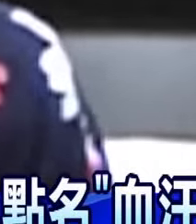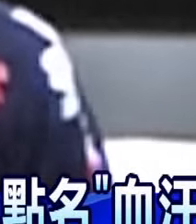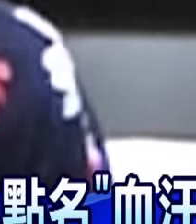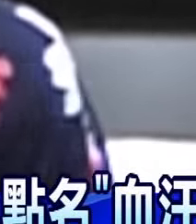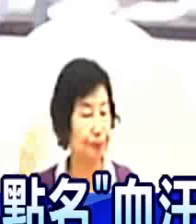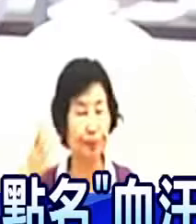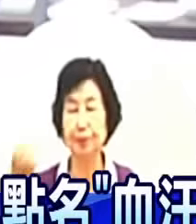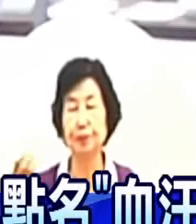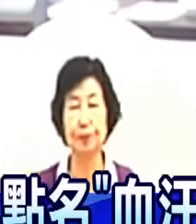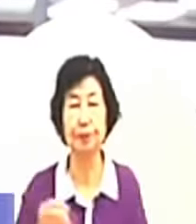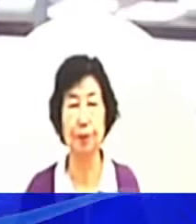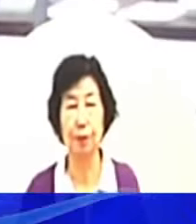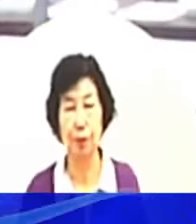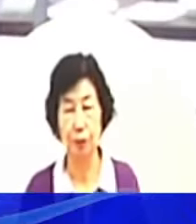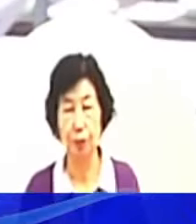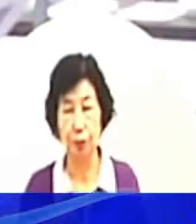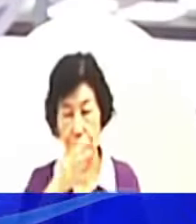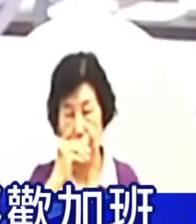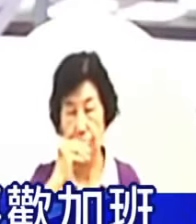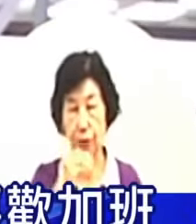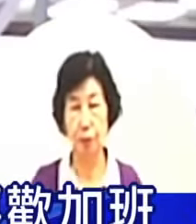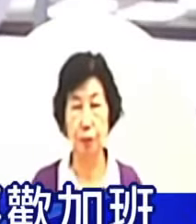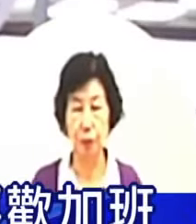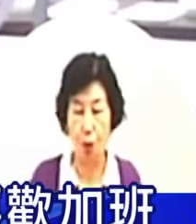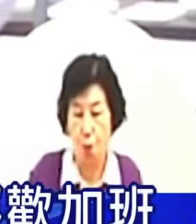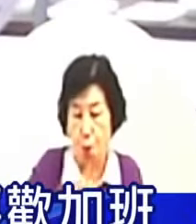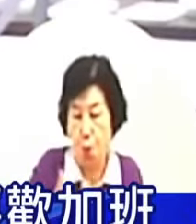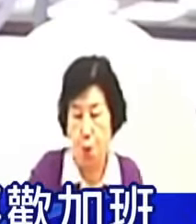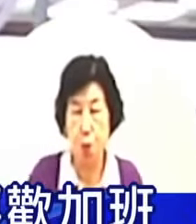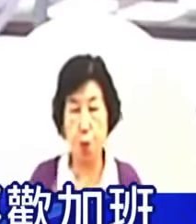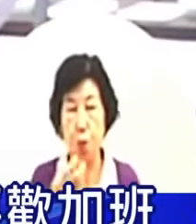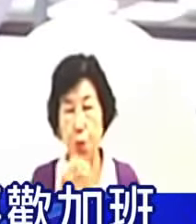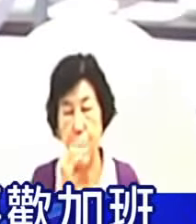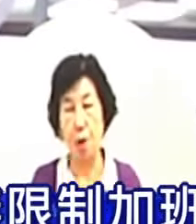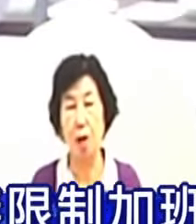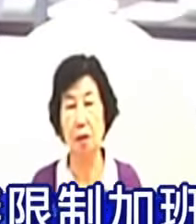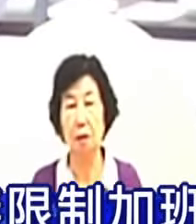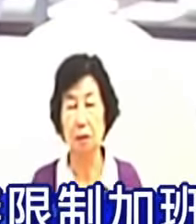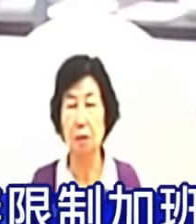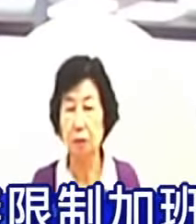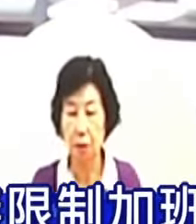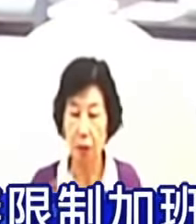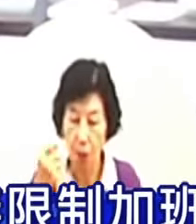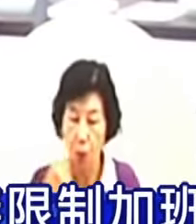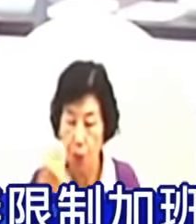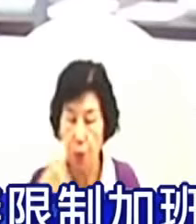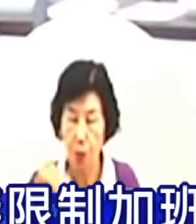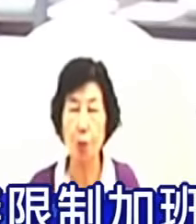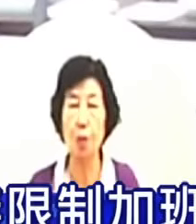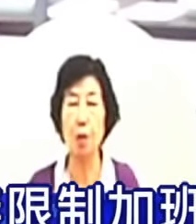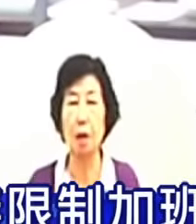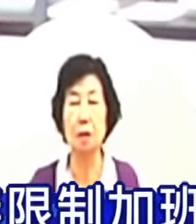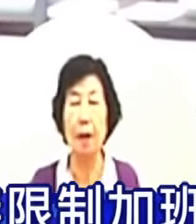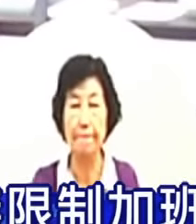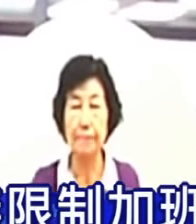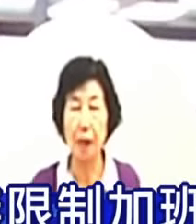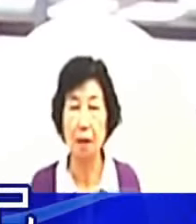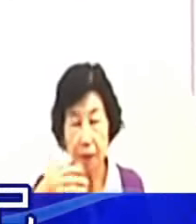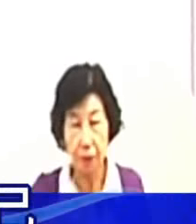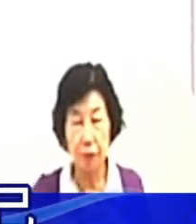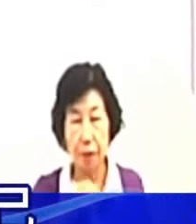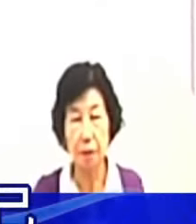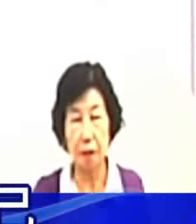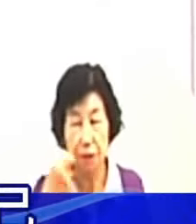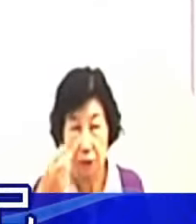过自己人。 没有人敢抱怨，还有人跟我讲说他们很喜欢加班呐、啊，很喜欢加班，你就让他无限制加班